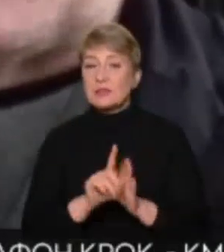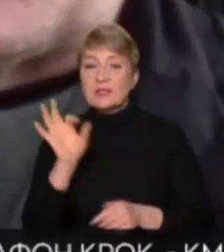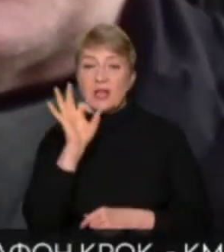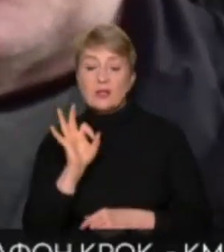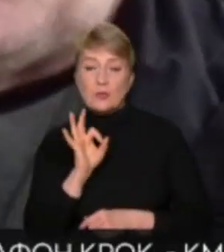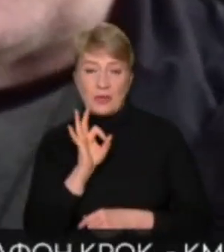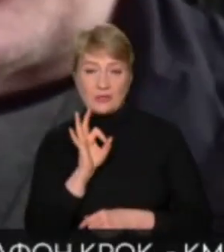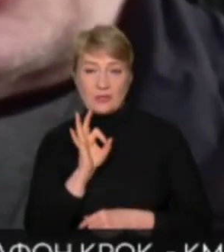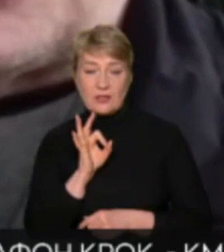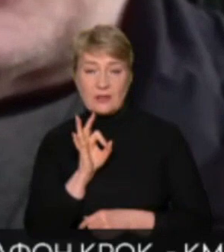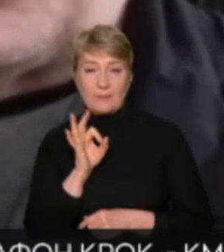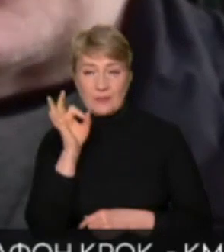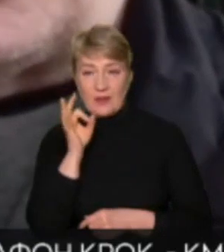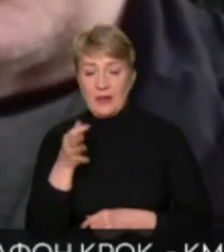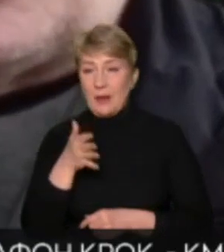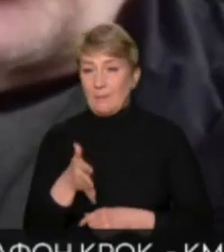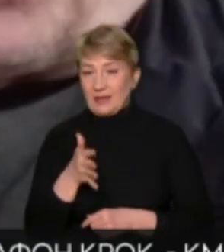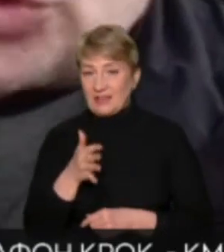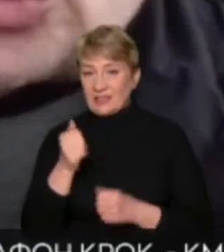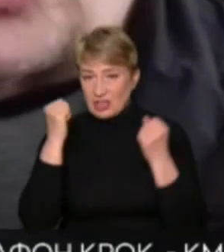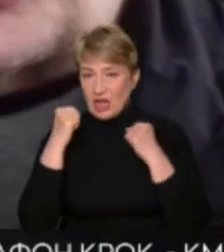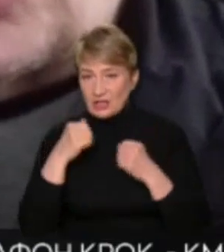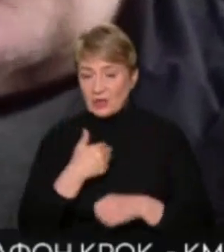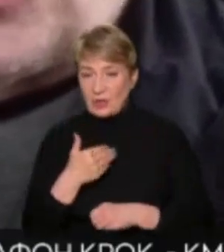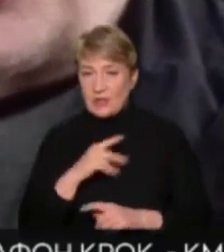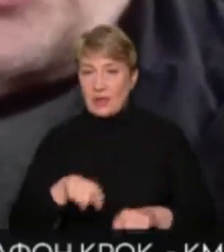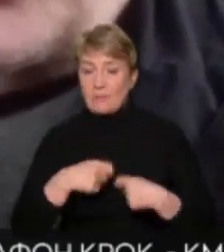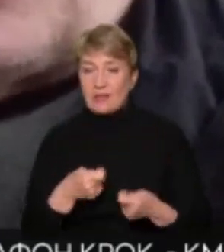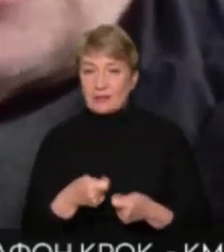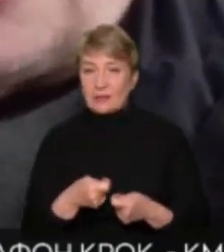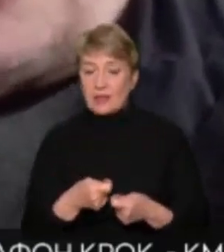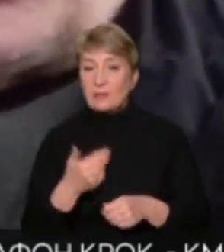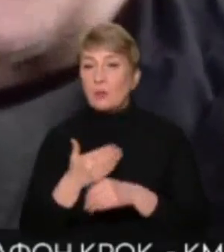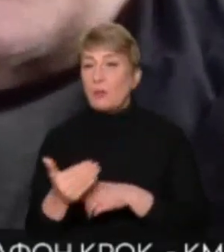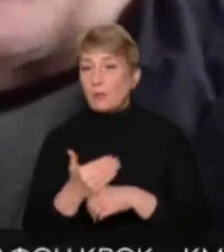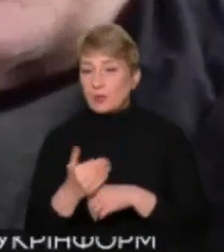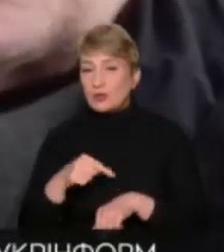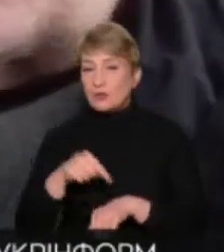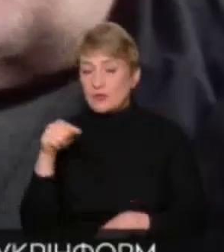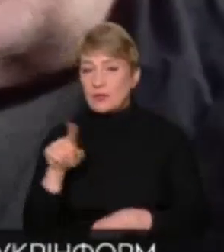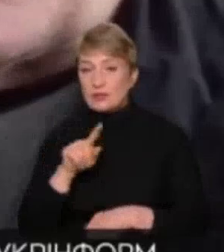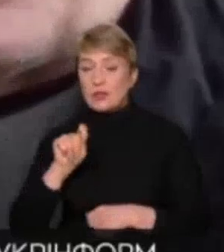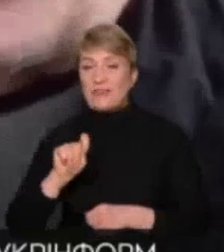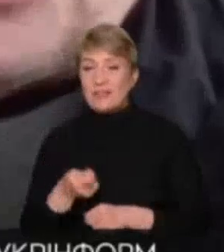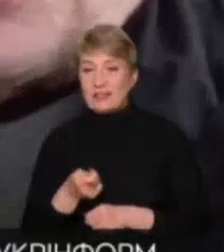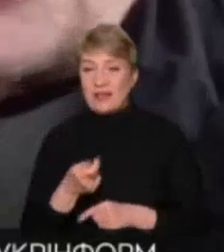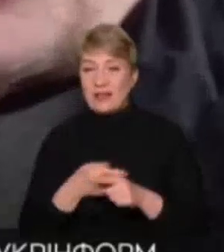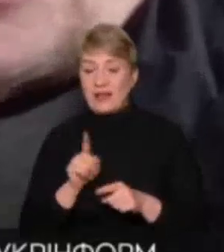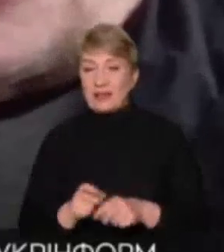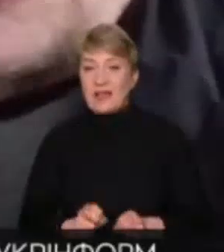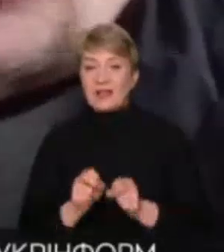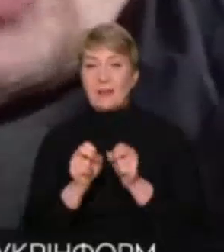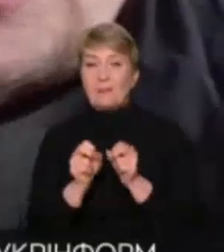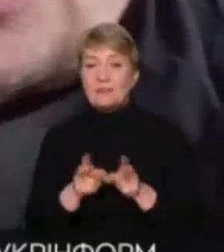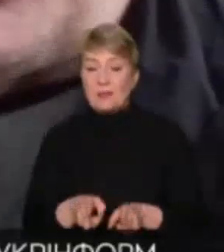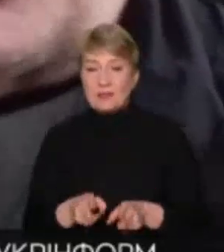нам допомогти, 5 тисяч касок хотіла передати. Потім потрошечку дійшло усвідомлення, що це війна, що це небезпечно безпосередньо